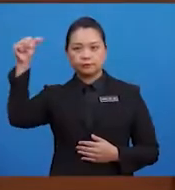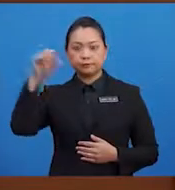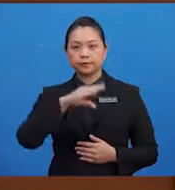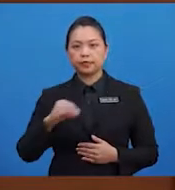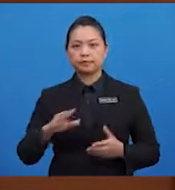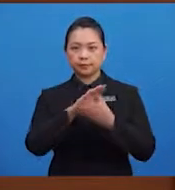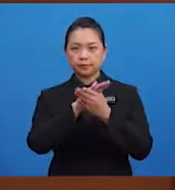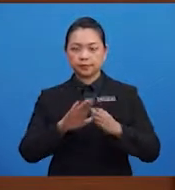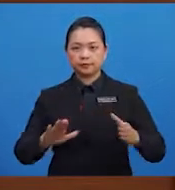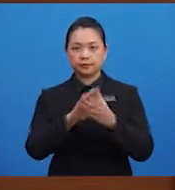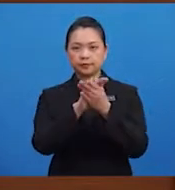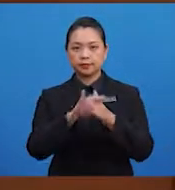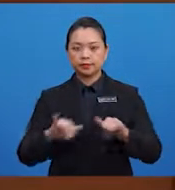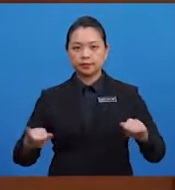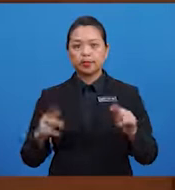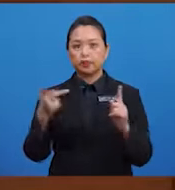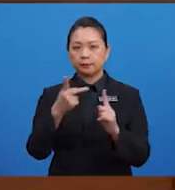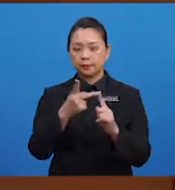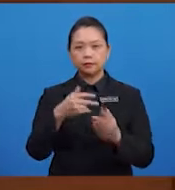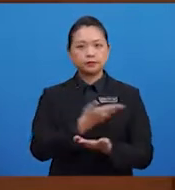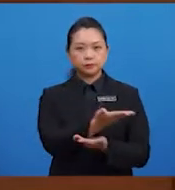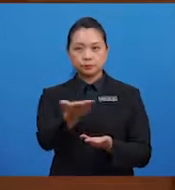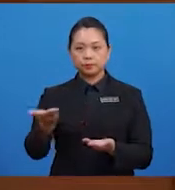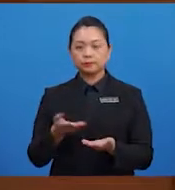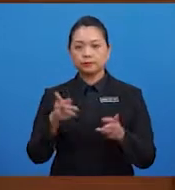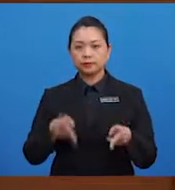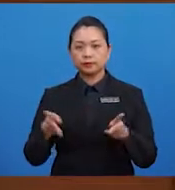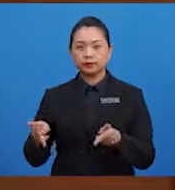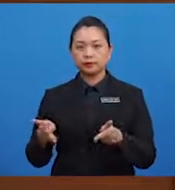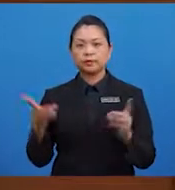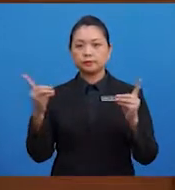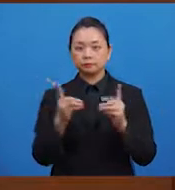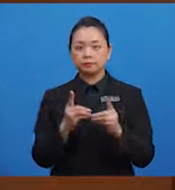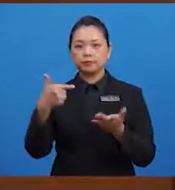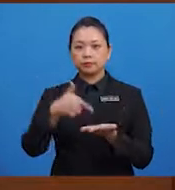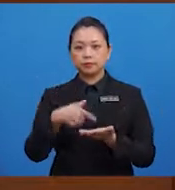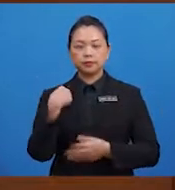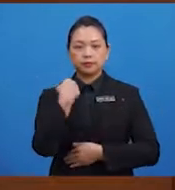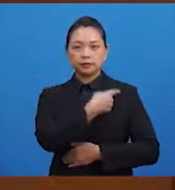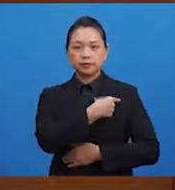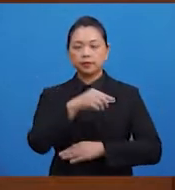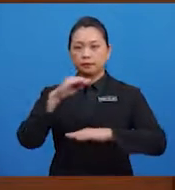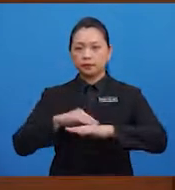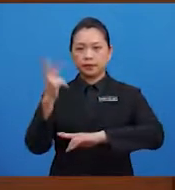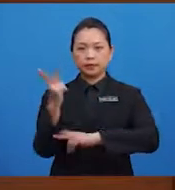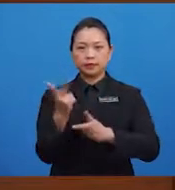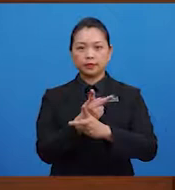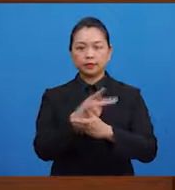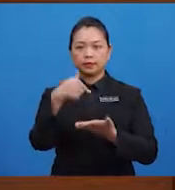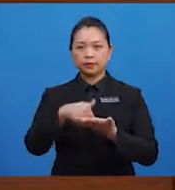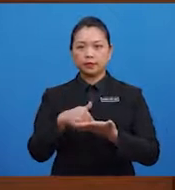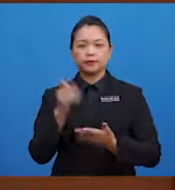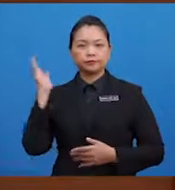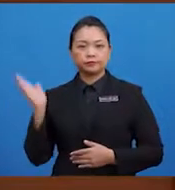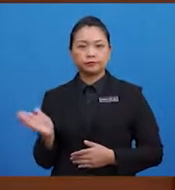Assalamualaikum dan salam sejahtera kepada para pelajar. Bertemu lagi kita pada sesi pembelajaran kali ini.